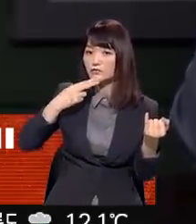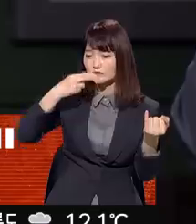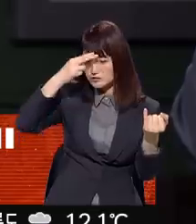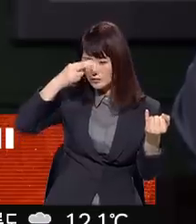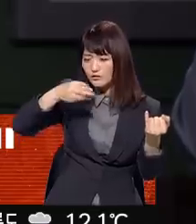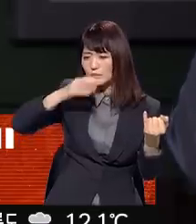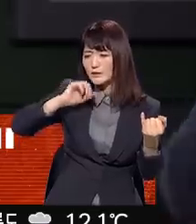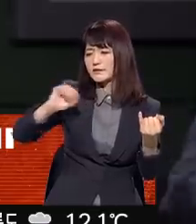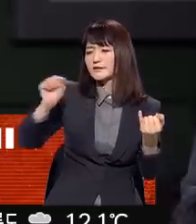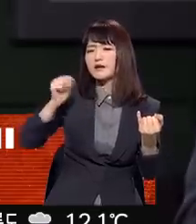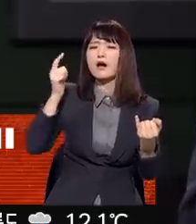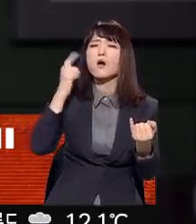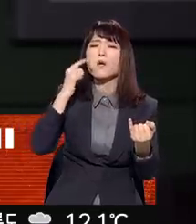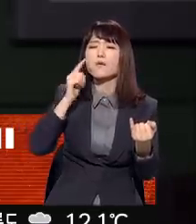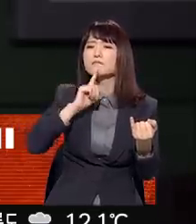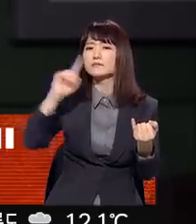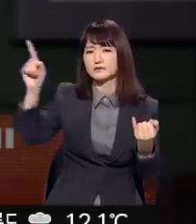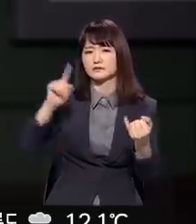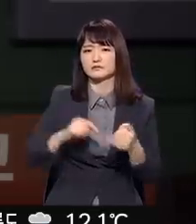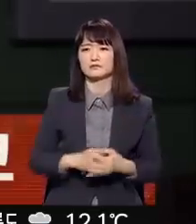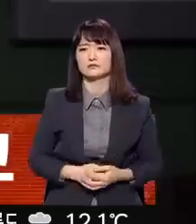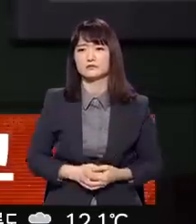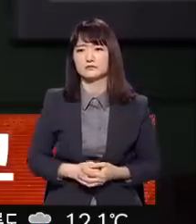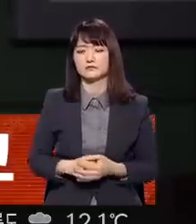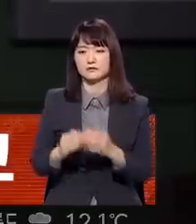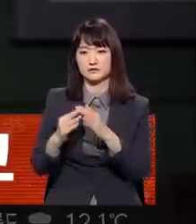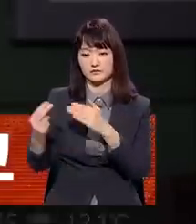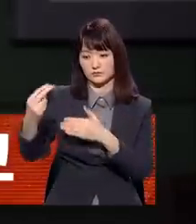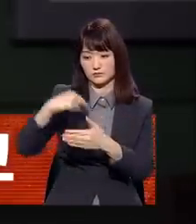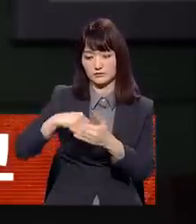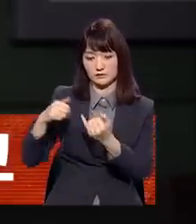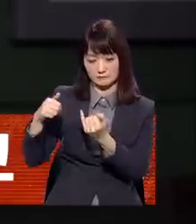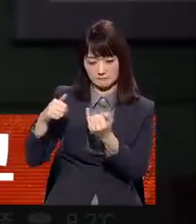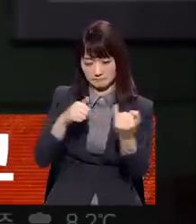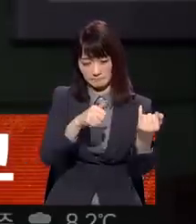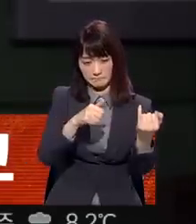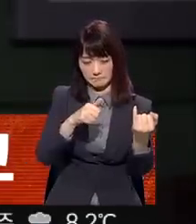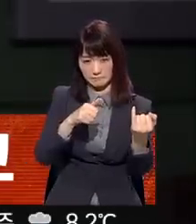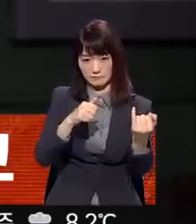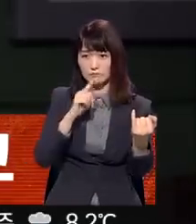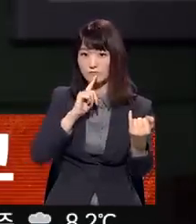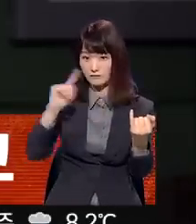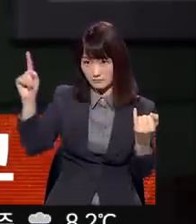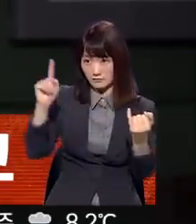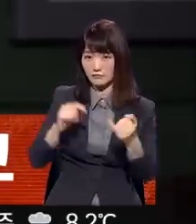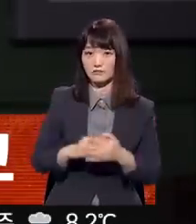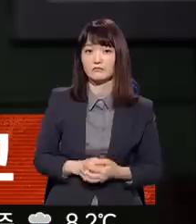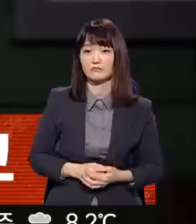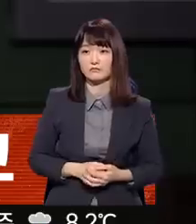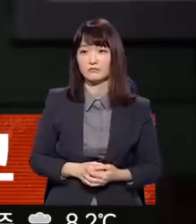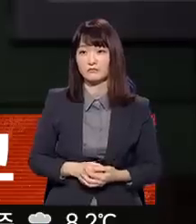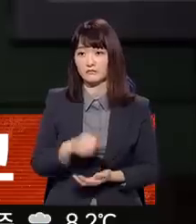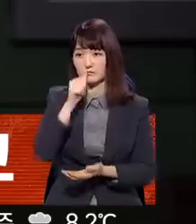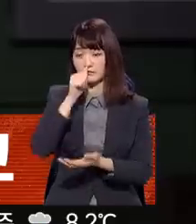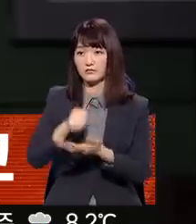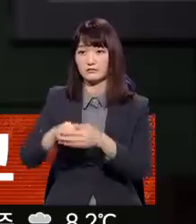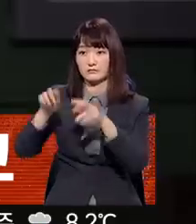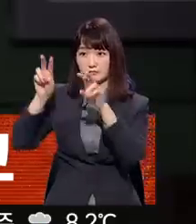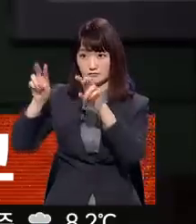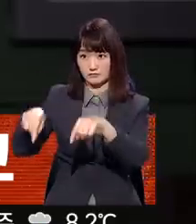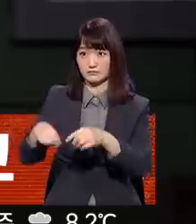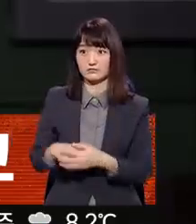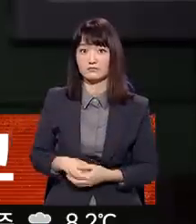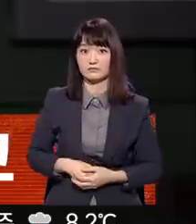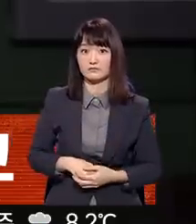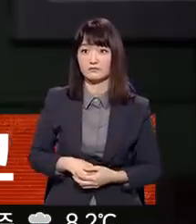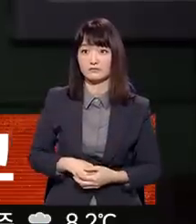한다. 이렇게 허위 신고를 하기도 했고요. 주거침입이나 스토킹으로 고소하기도 했습니다. 이런 사건들은 모두 무혐의 미용실 원장이 있습니다.